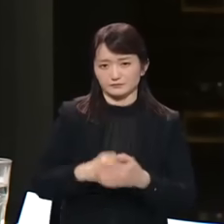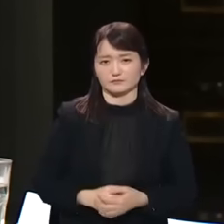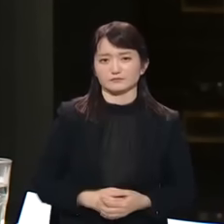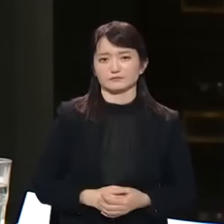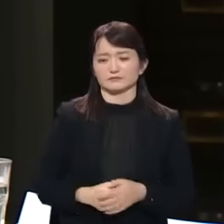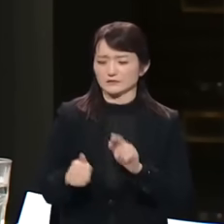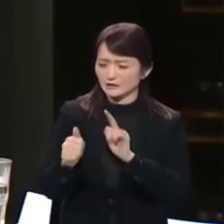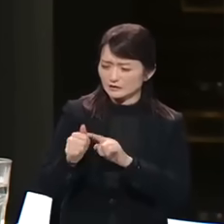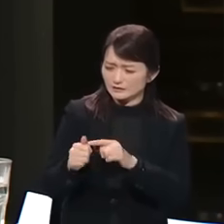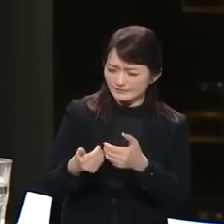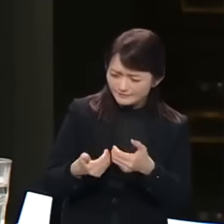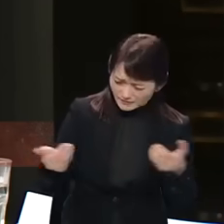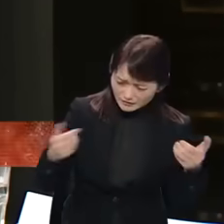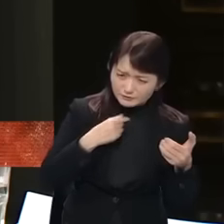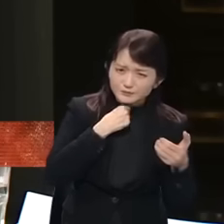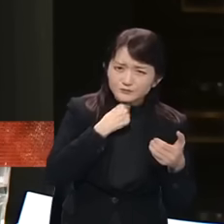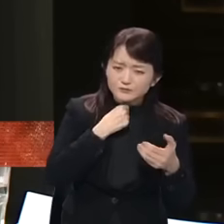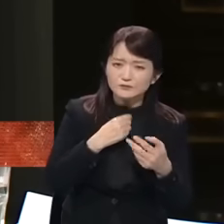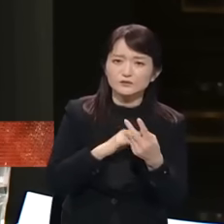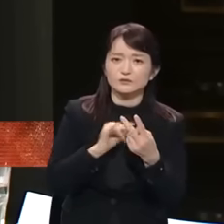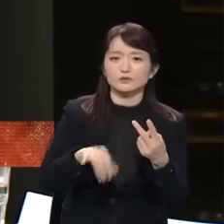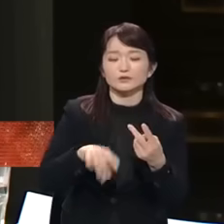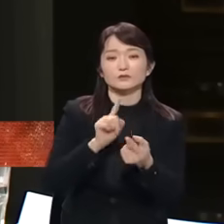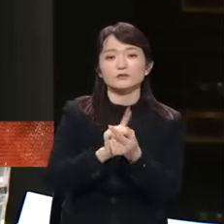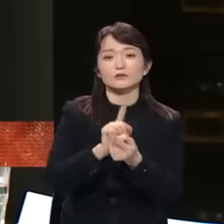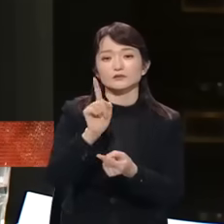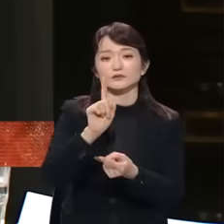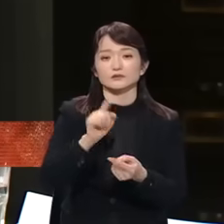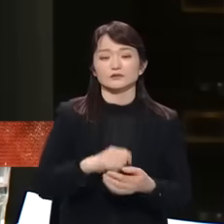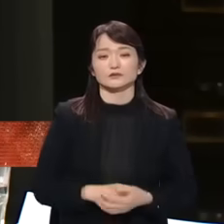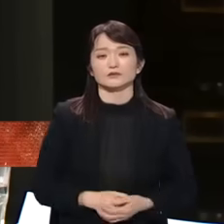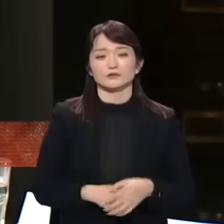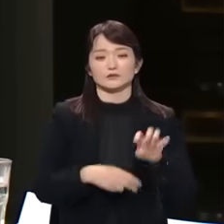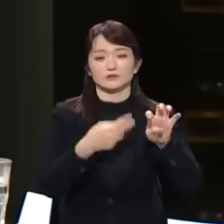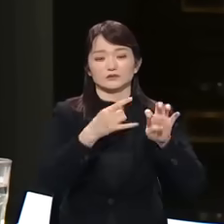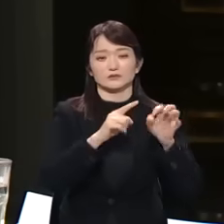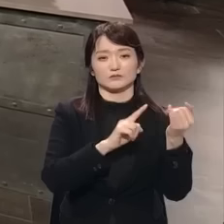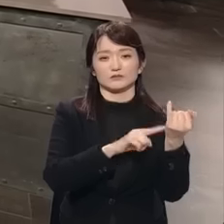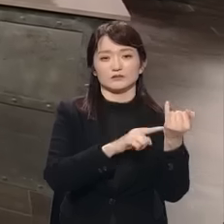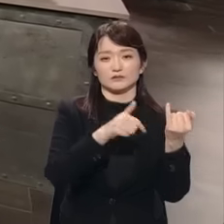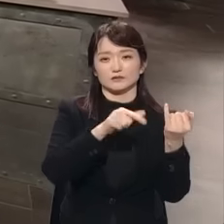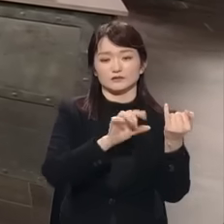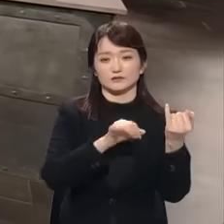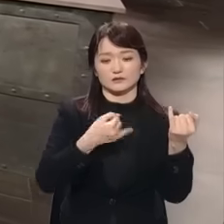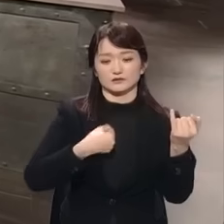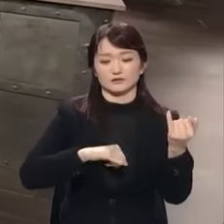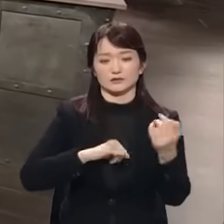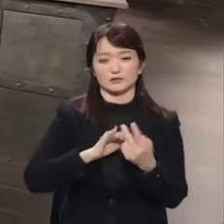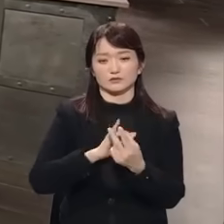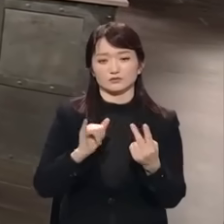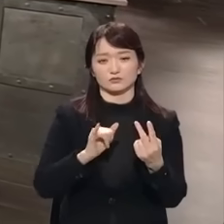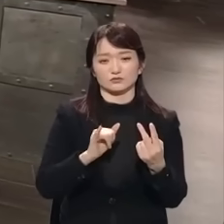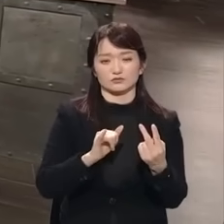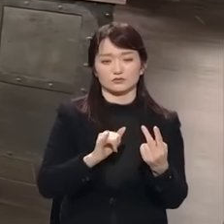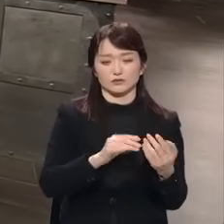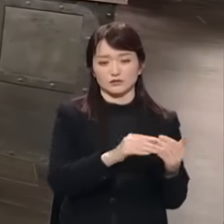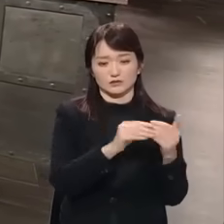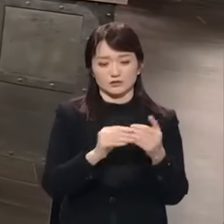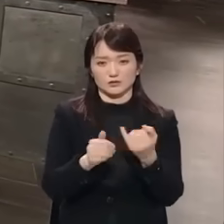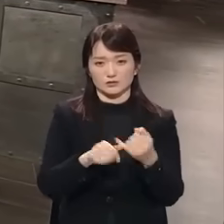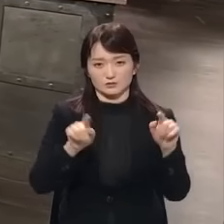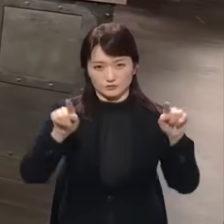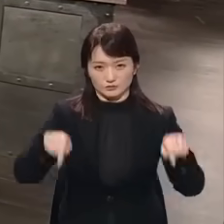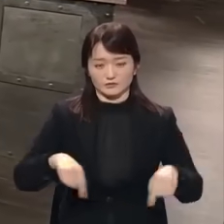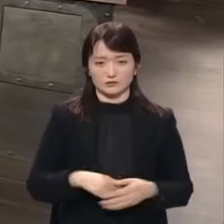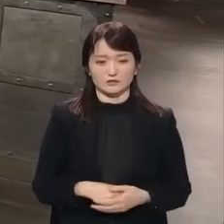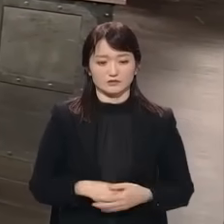싶으시다 자 두 사람의 첫 만남부터 좀 볼까요네 40대 여성 강모 씨인데요 딸 둘을 데리고 이혼을 했습니다 앞으로